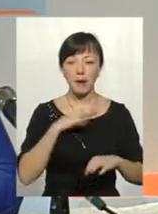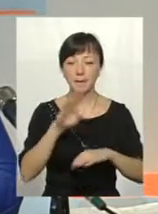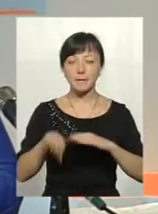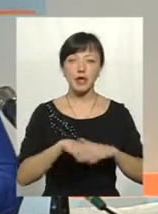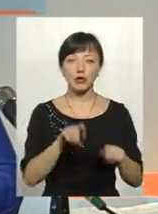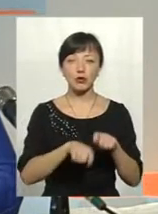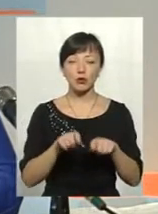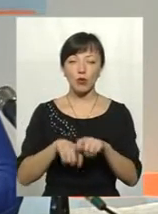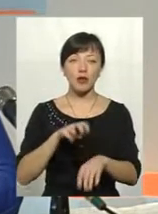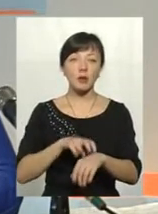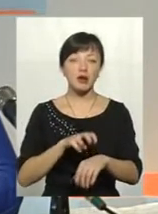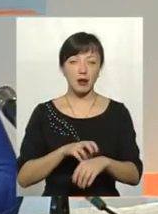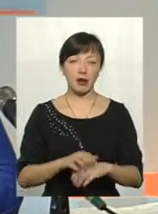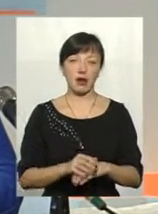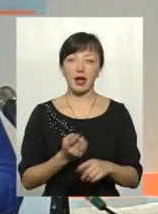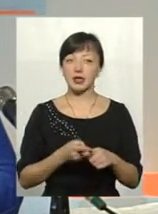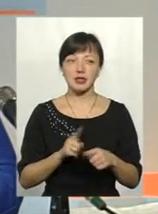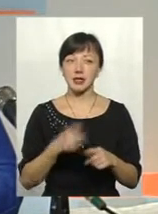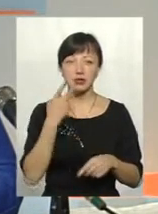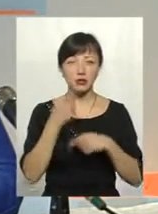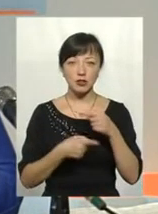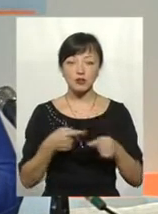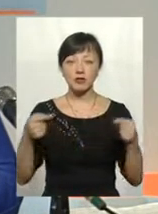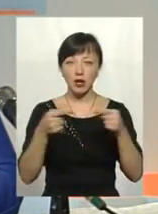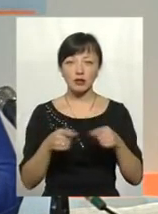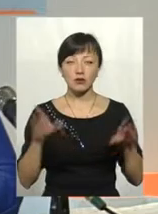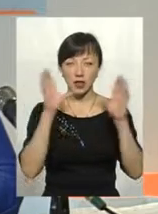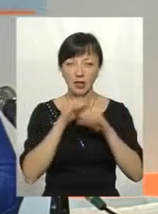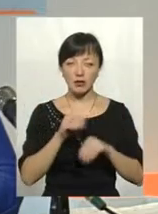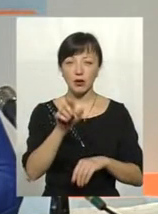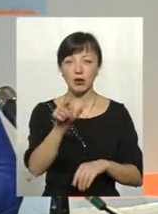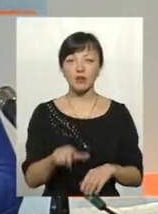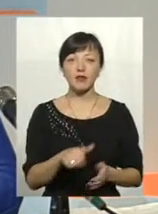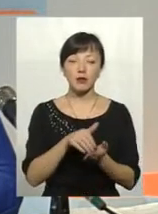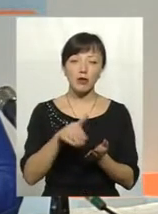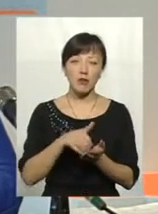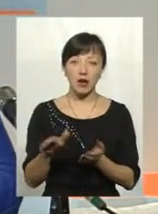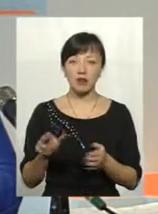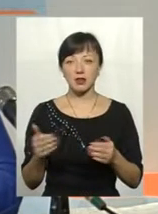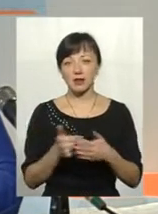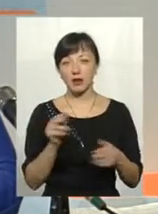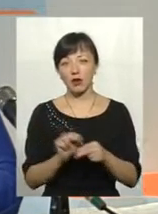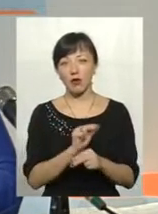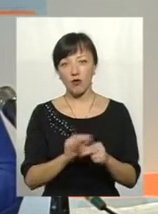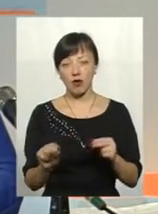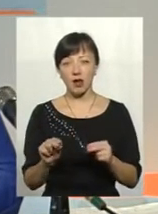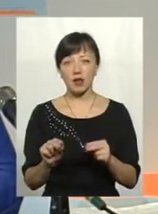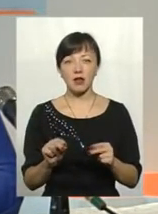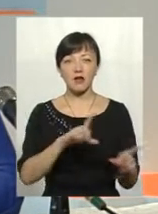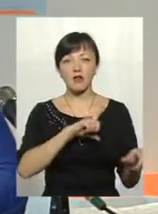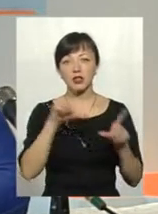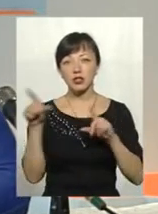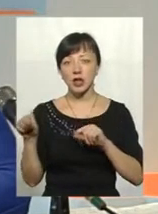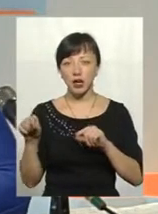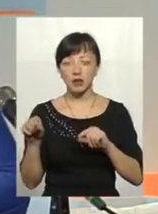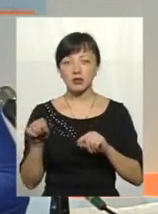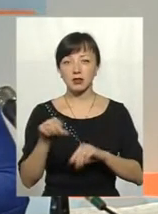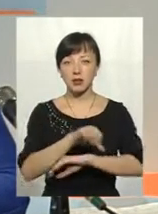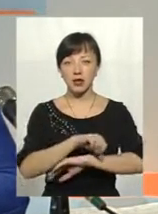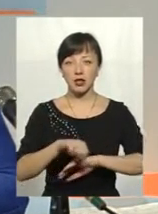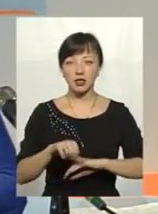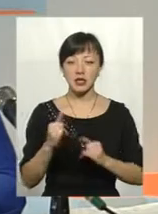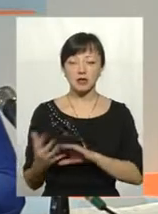контролем медичного працівника. А це не завжди вчасно вдається, тому що пацієнти відмовляються від лікування, виїжджають за межі. Ви знаєте, що